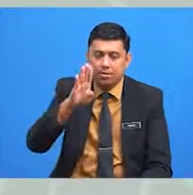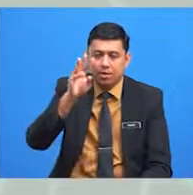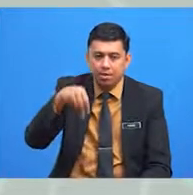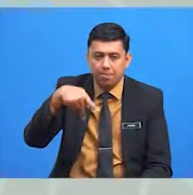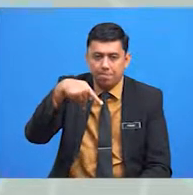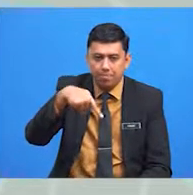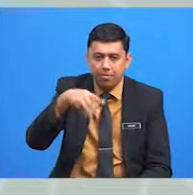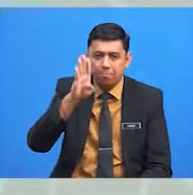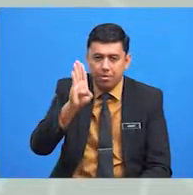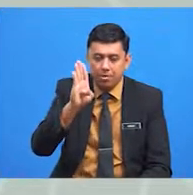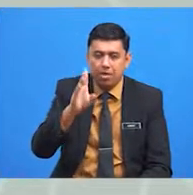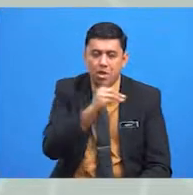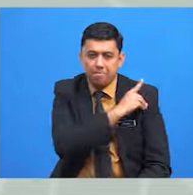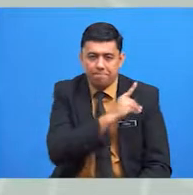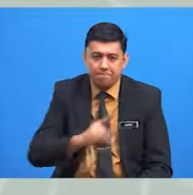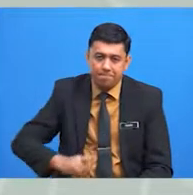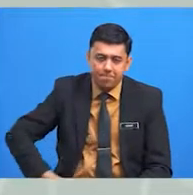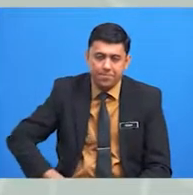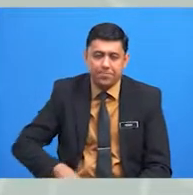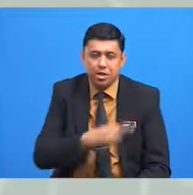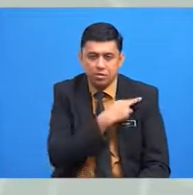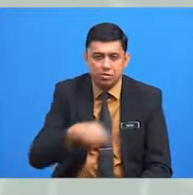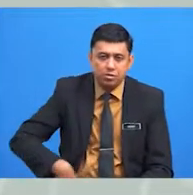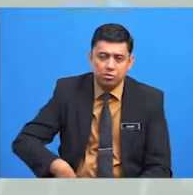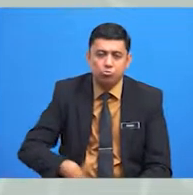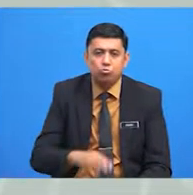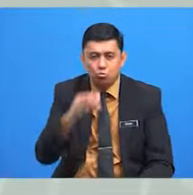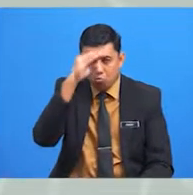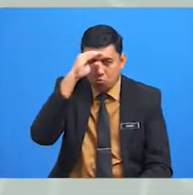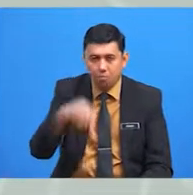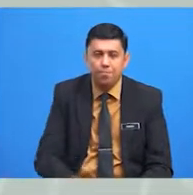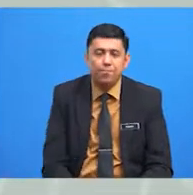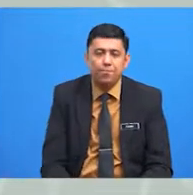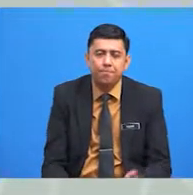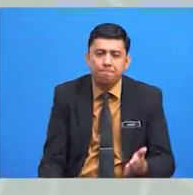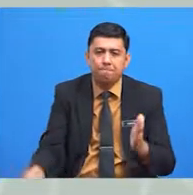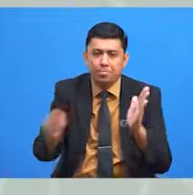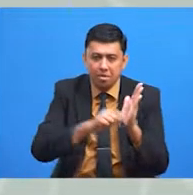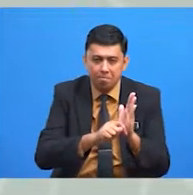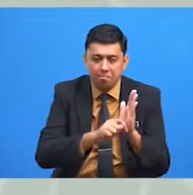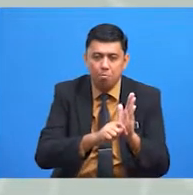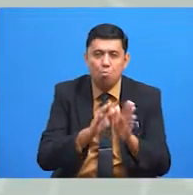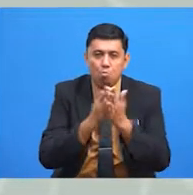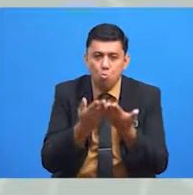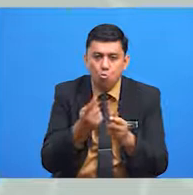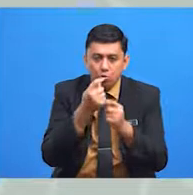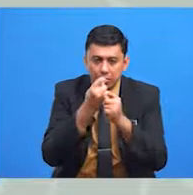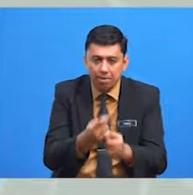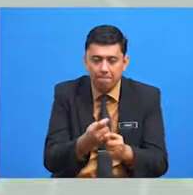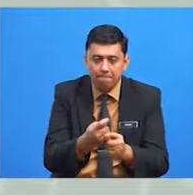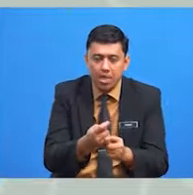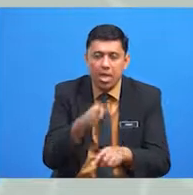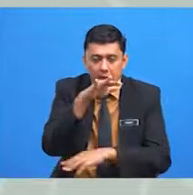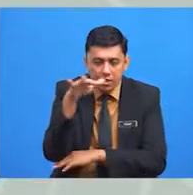PBMPB di Raja Johor, Penokok dan Penambah Buku Ketetapan Hejaan